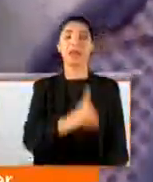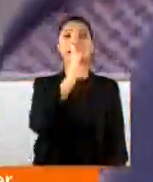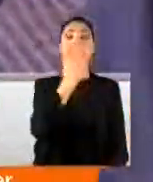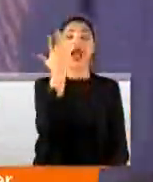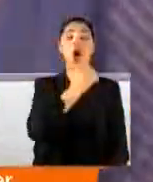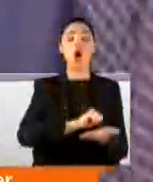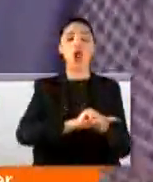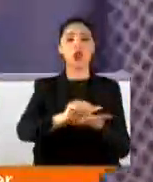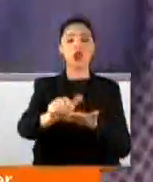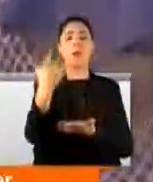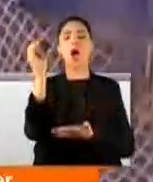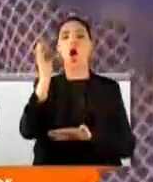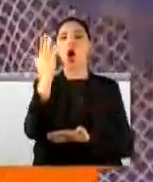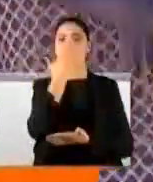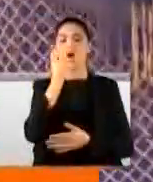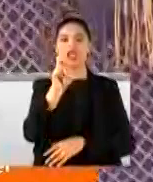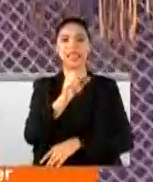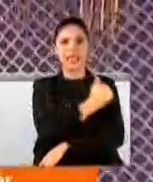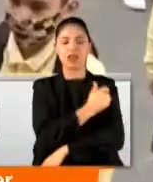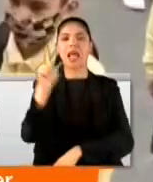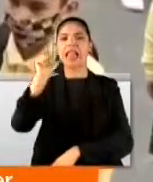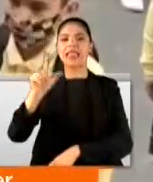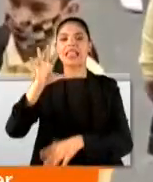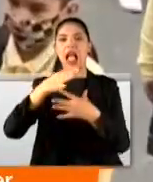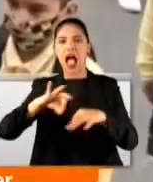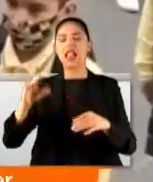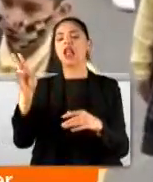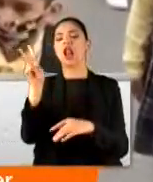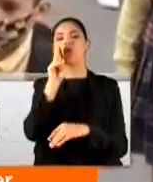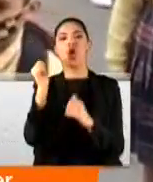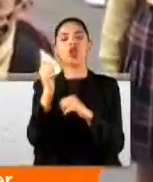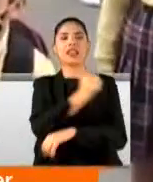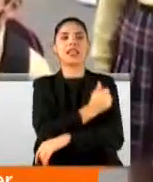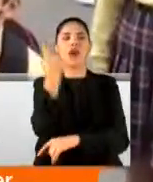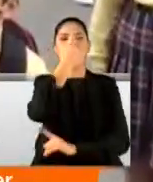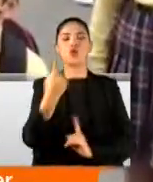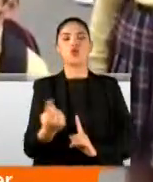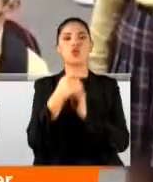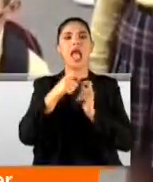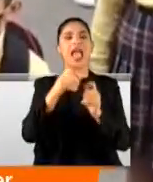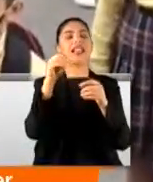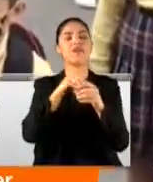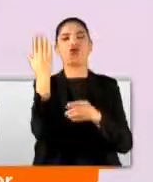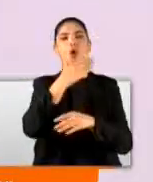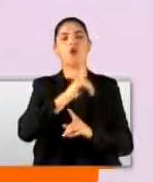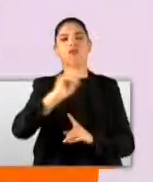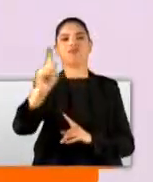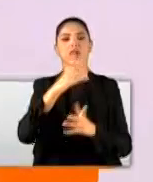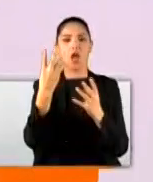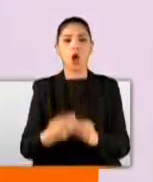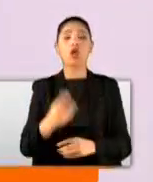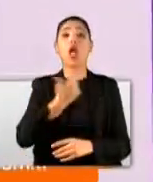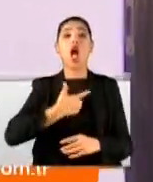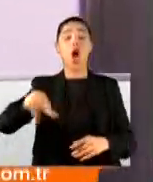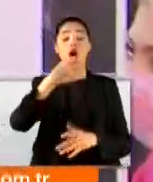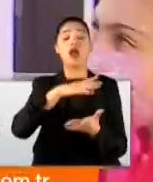İlkokulların tamamı, ortaokulda 8, lisede ise hazırlıkta son sınıflar yüz yüze eğitim için okulun yolunu tuttu. Öğrencilerin